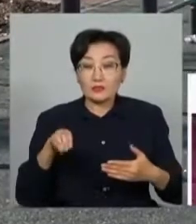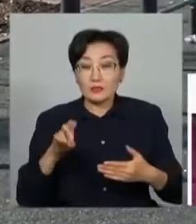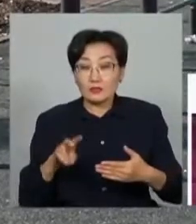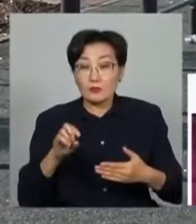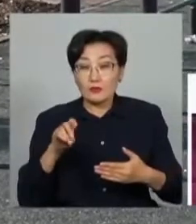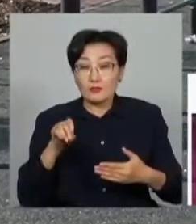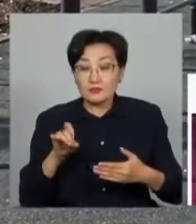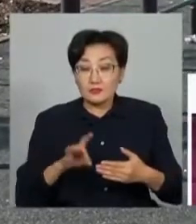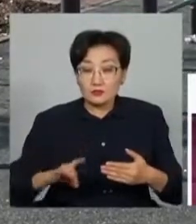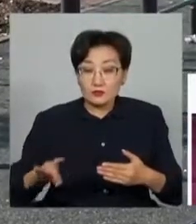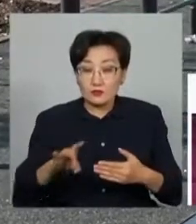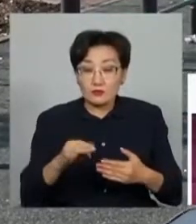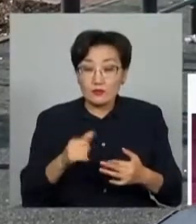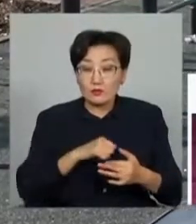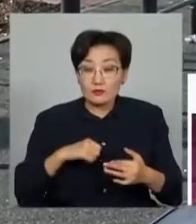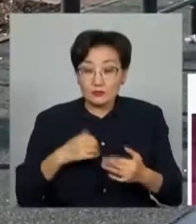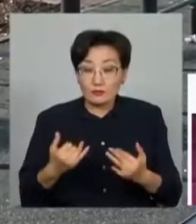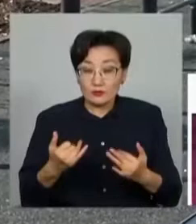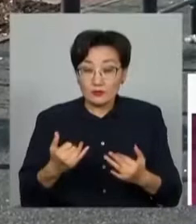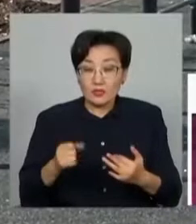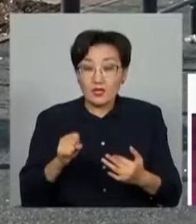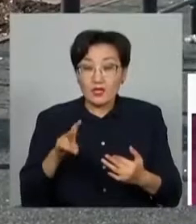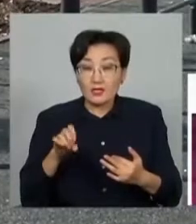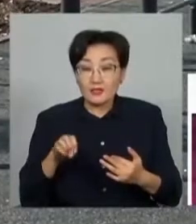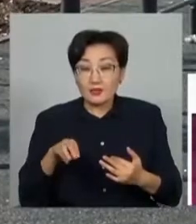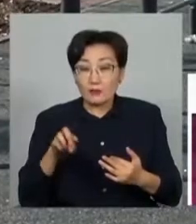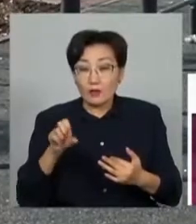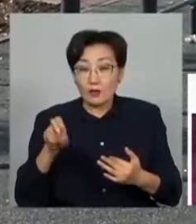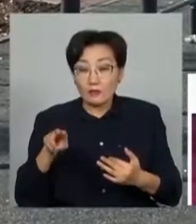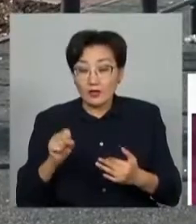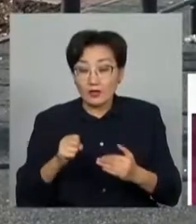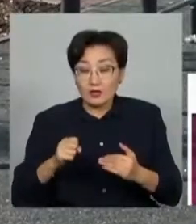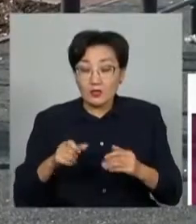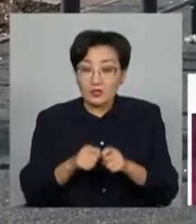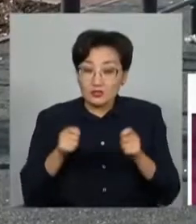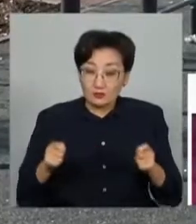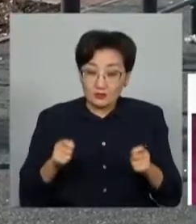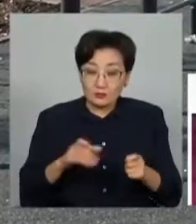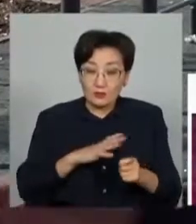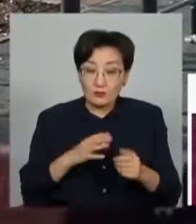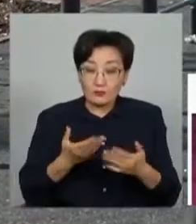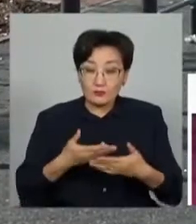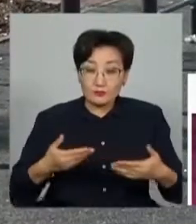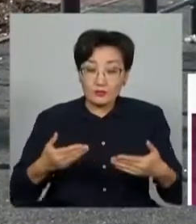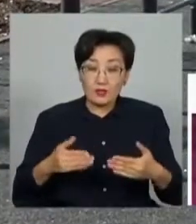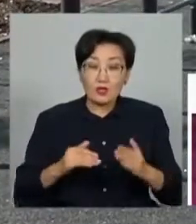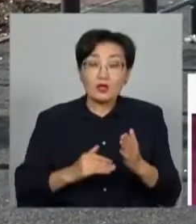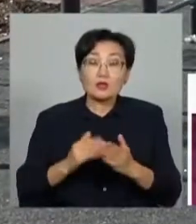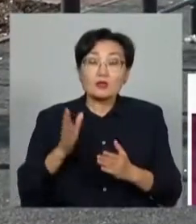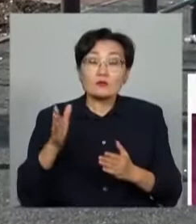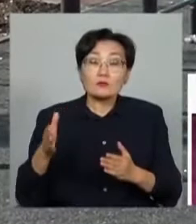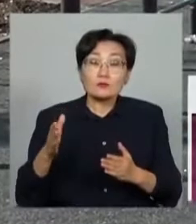ауданында екі жерде өздеріңіз қазына бүгінде Әнет Баба ашылып жатқан. Бұдан соң бізде жоғары